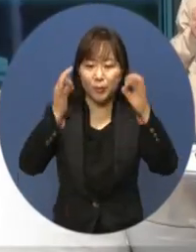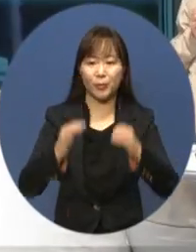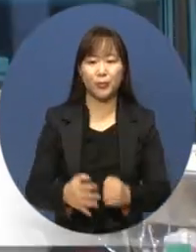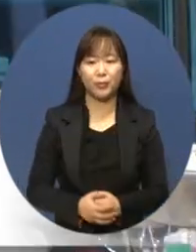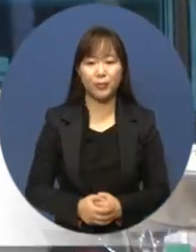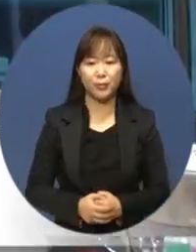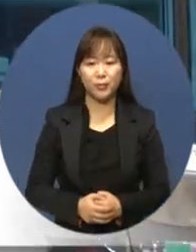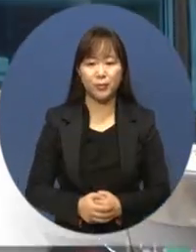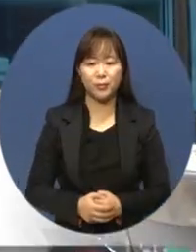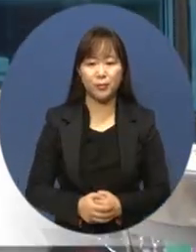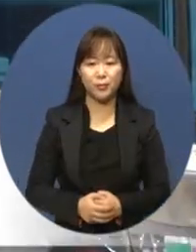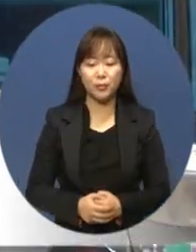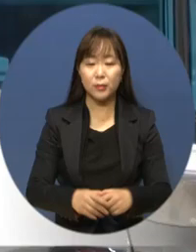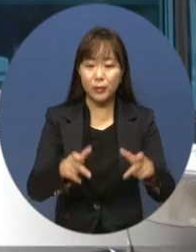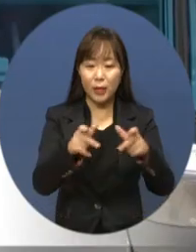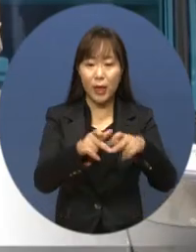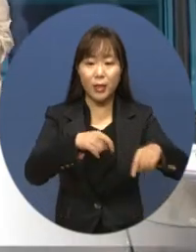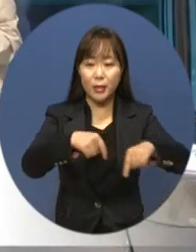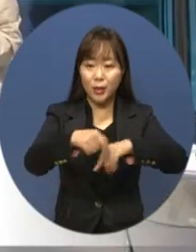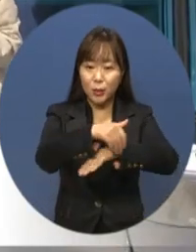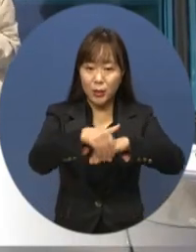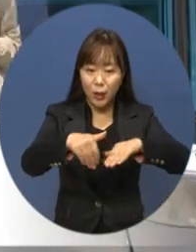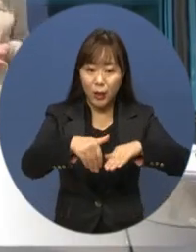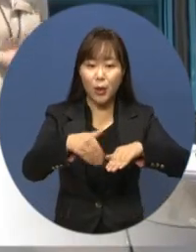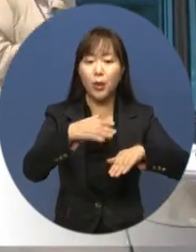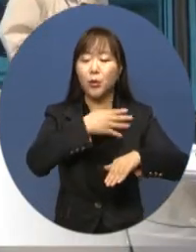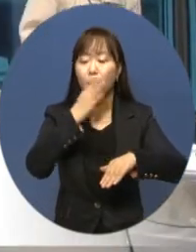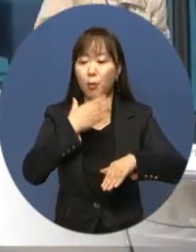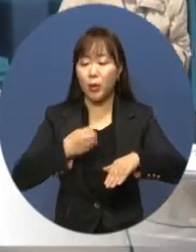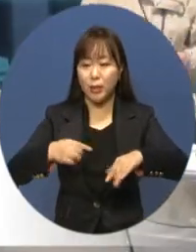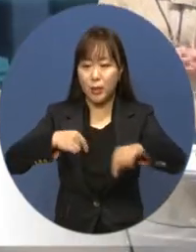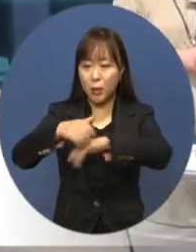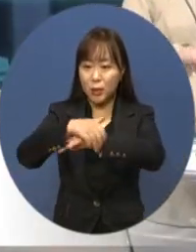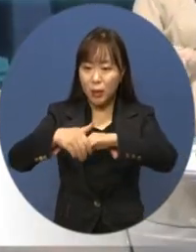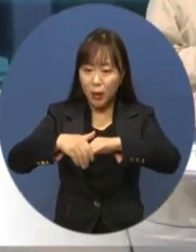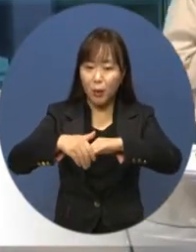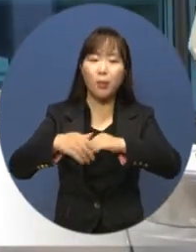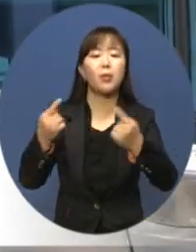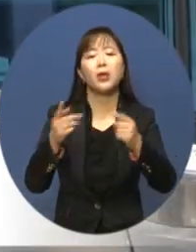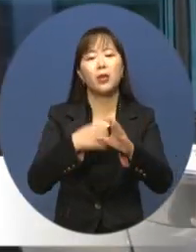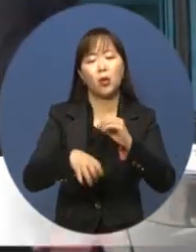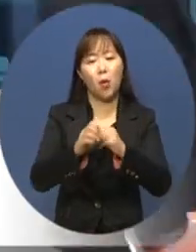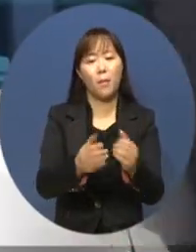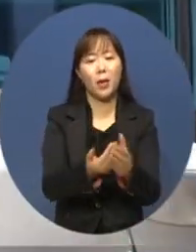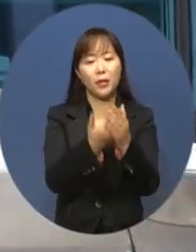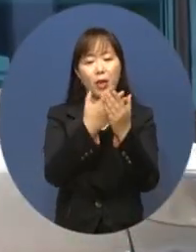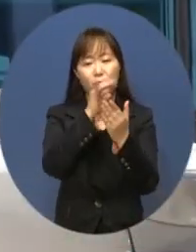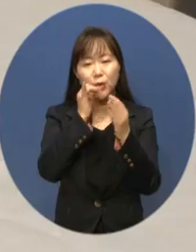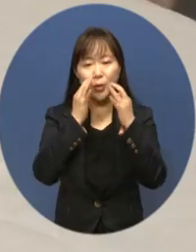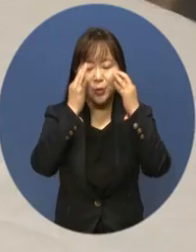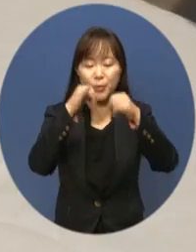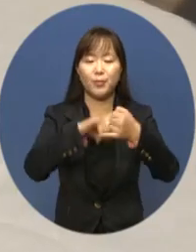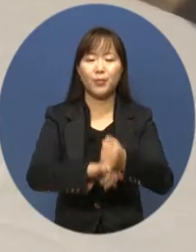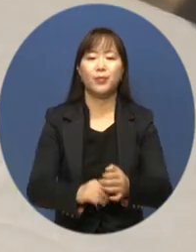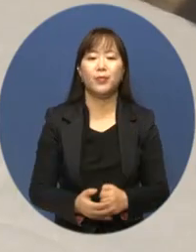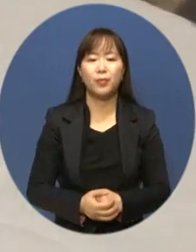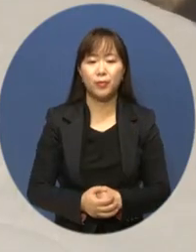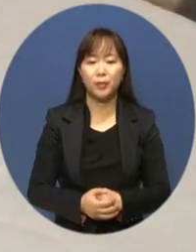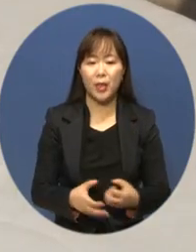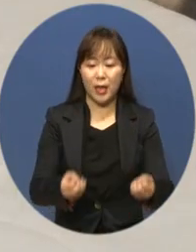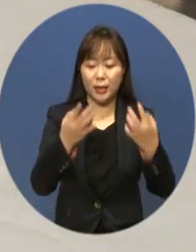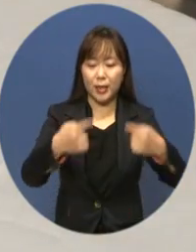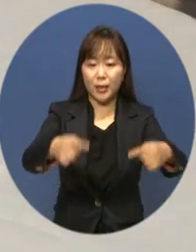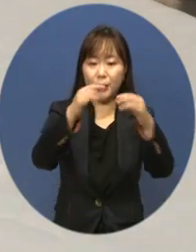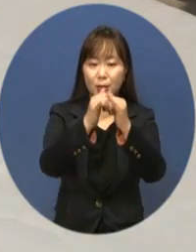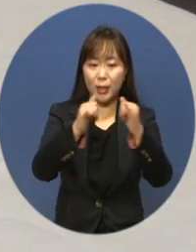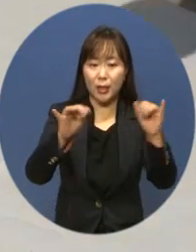하겠습니다. 장애인 정책이 노인 복지 정책보다 더 크게 할 수 있도록 이렇게 노력을 하겠습니다. 행사